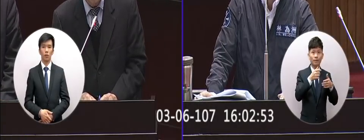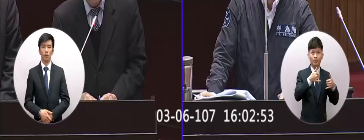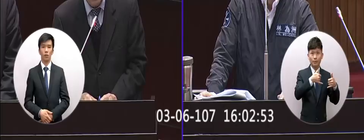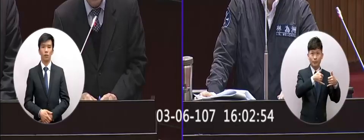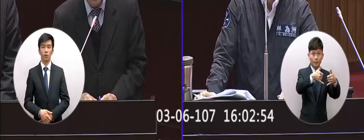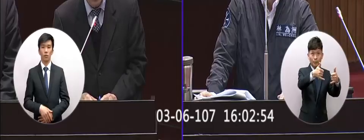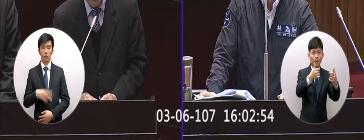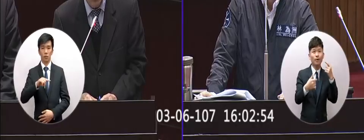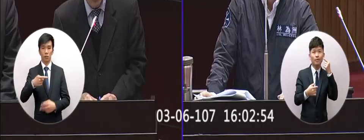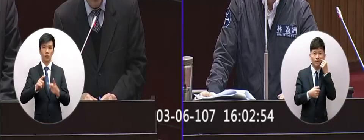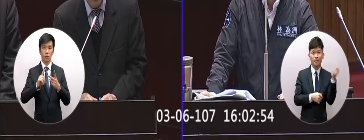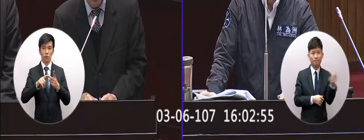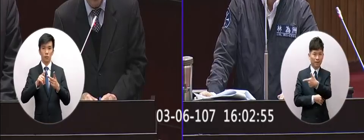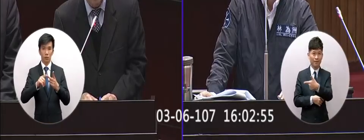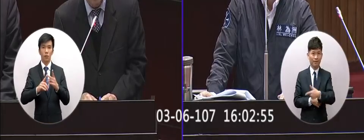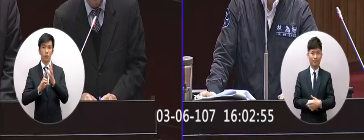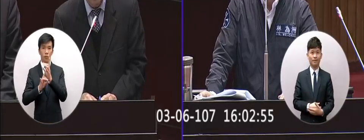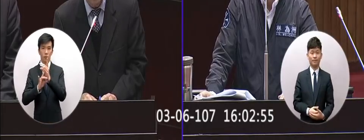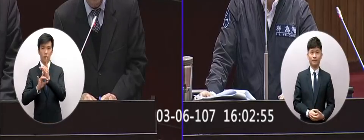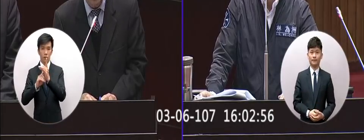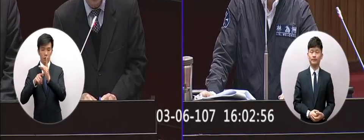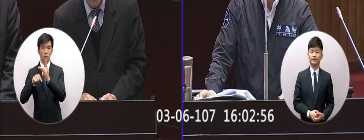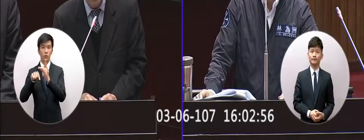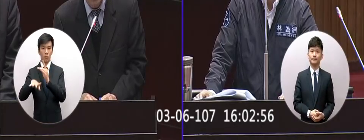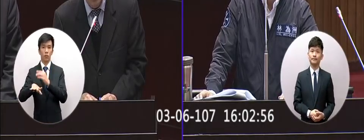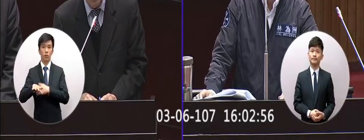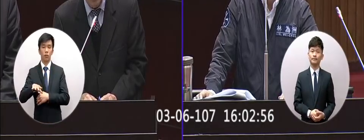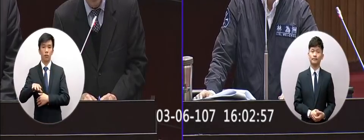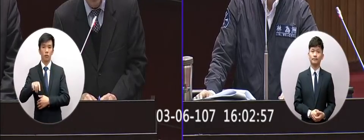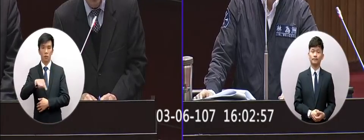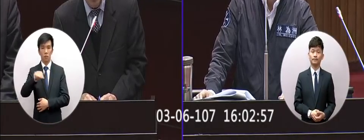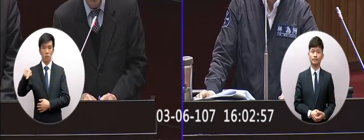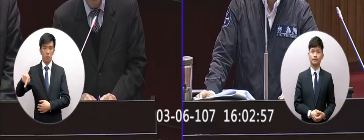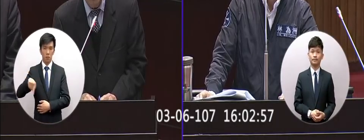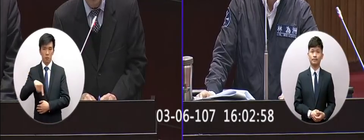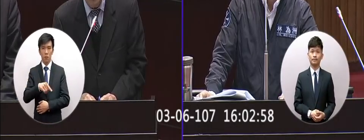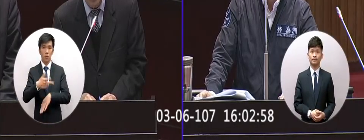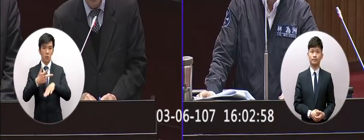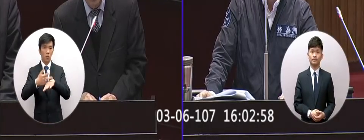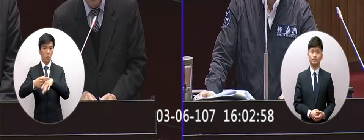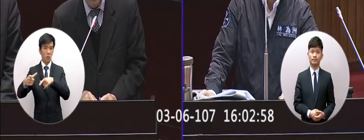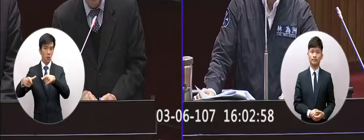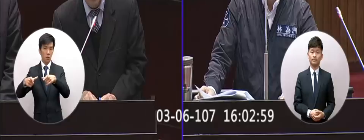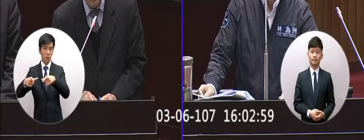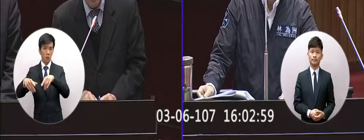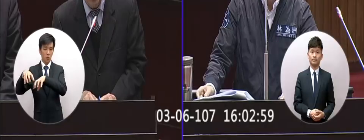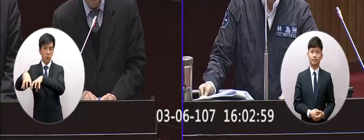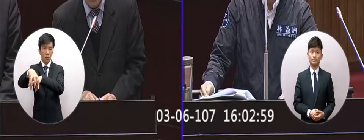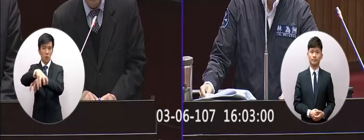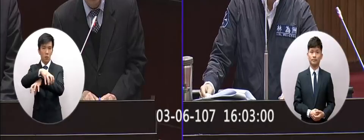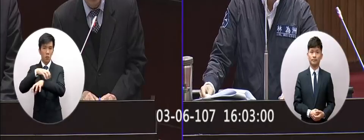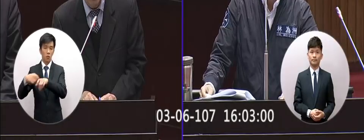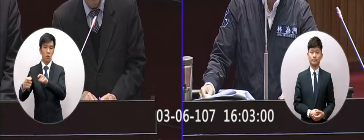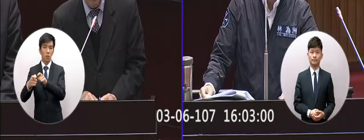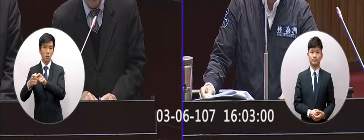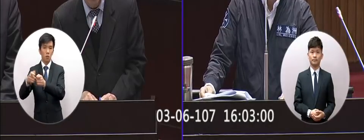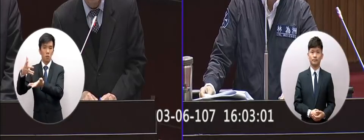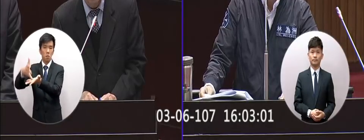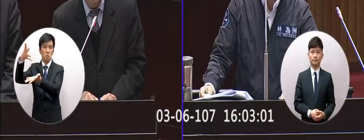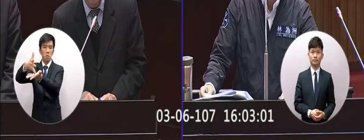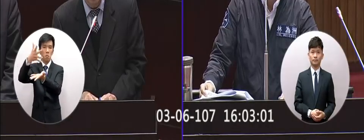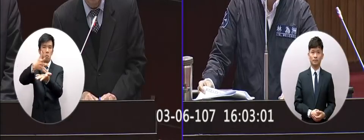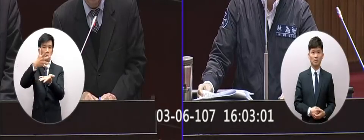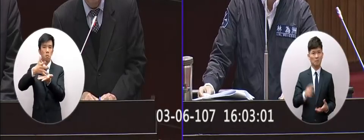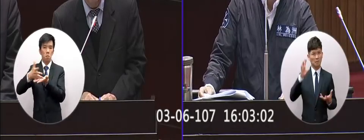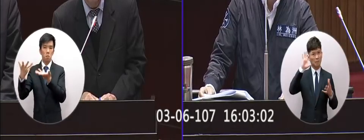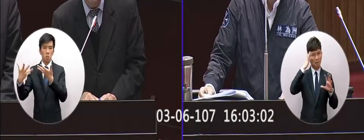难，啊。 第二就是在新竹地区啊，其实您晓得在科学园区附近啊，那边的这个很多大楼密密麻麻，